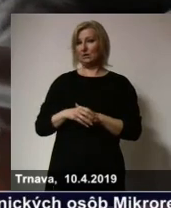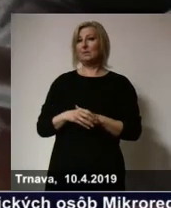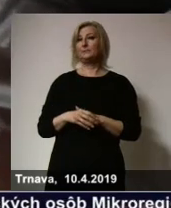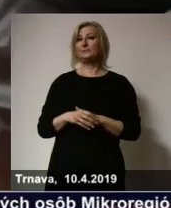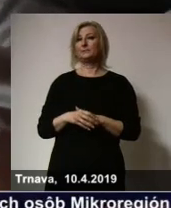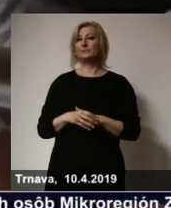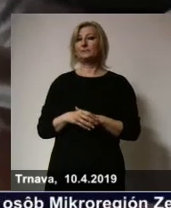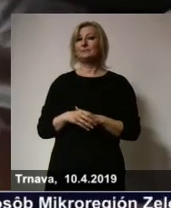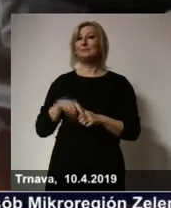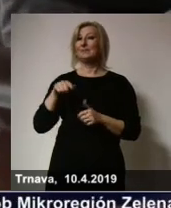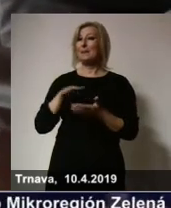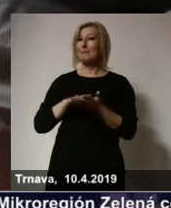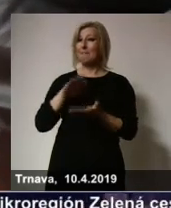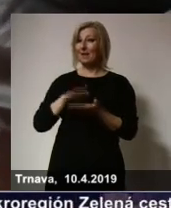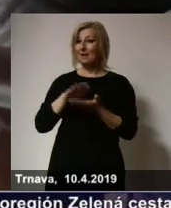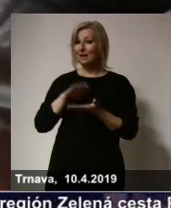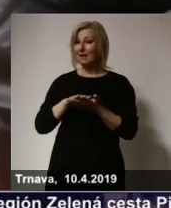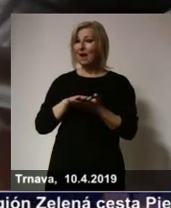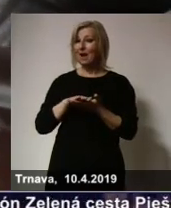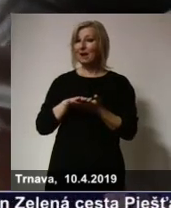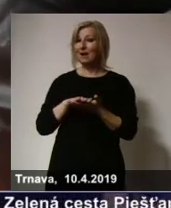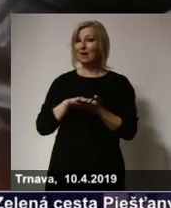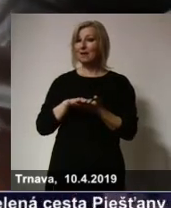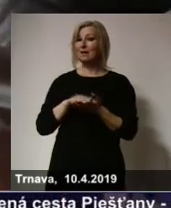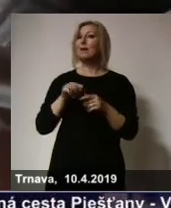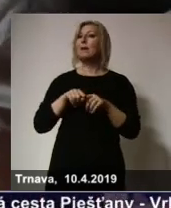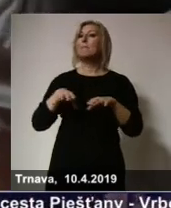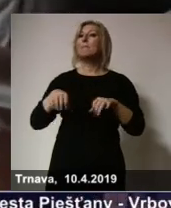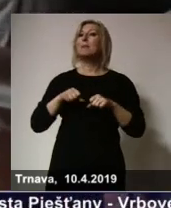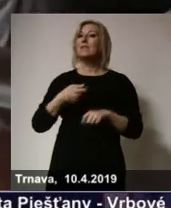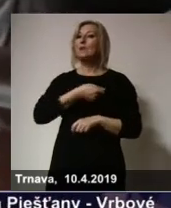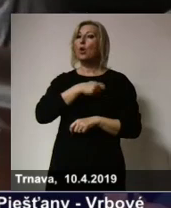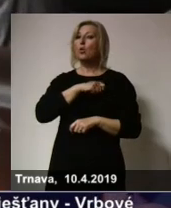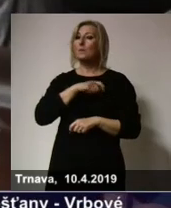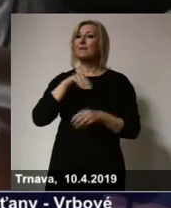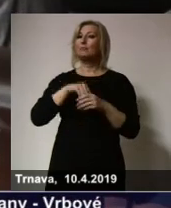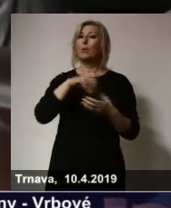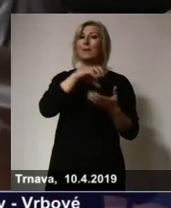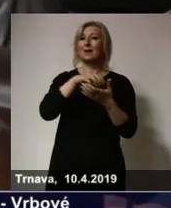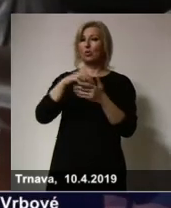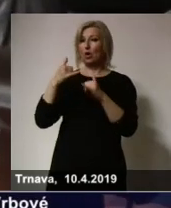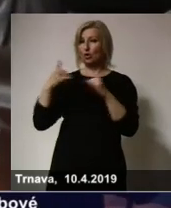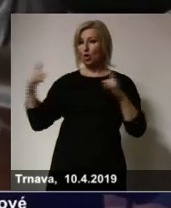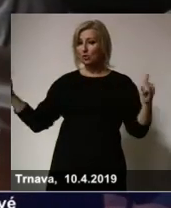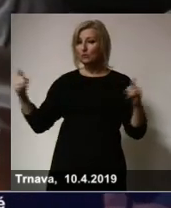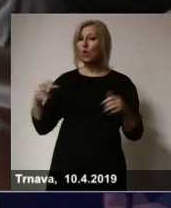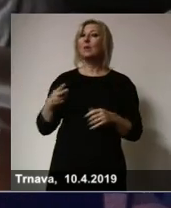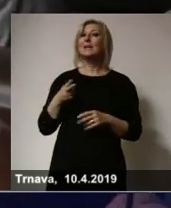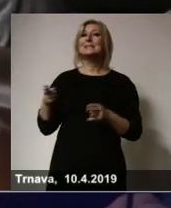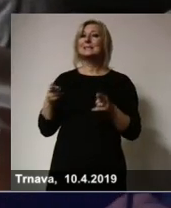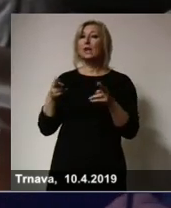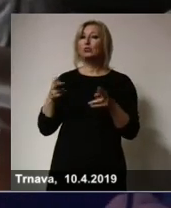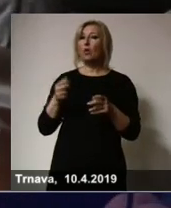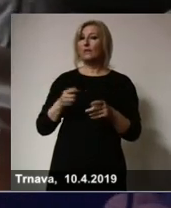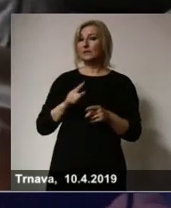8.7.2009. Tento materiál preberala Komisia pre regionálny rozvoj, cestovný ruch a cezhraničnú spoluprácu, prijala ho